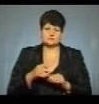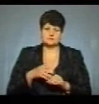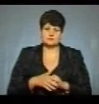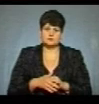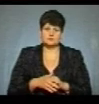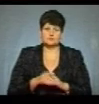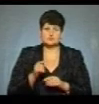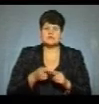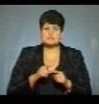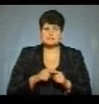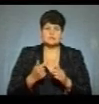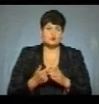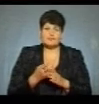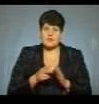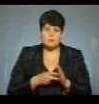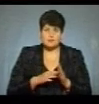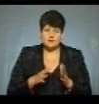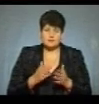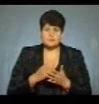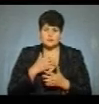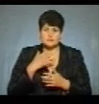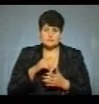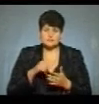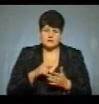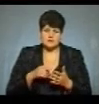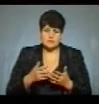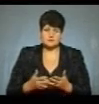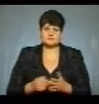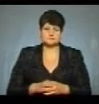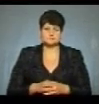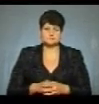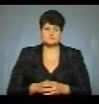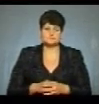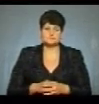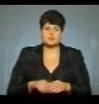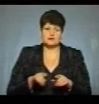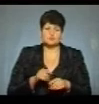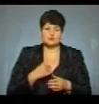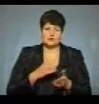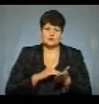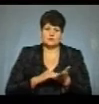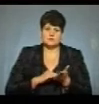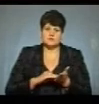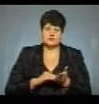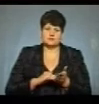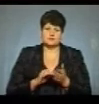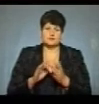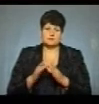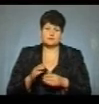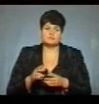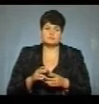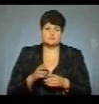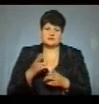зорієнтуємося, тому що це, знову ж таки, не по плану. Ми маємо дуже багато запитань, мене дуже багато, власне, також пишуть люди в соцмережах, і мені прикро, що ми